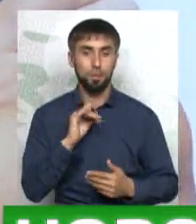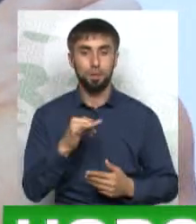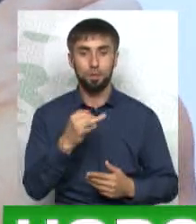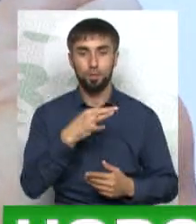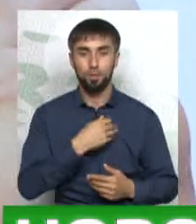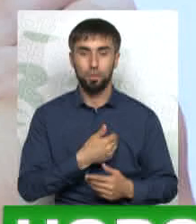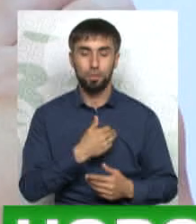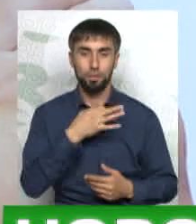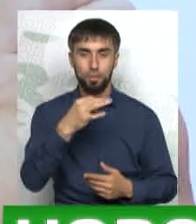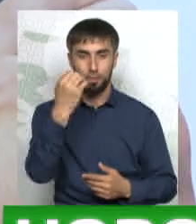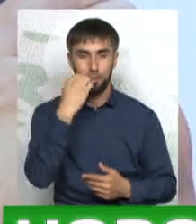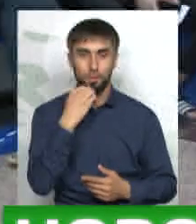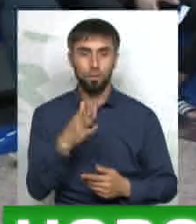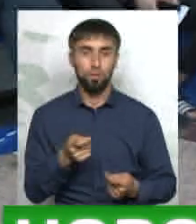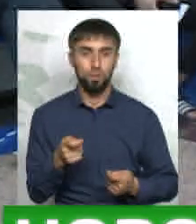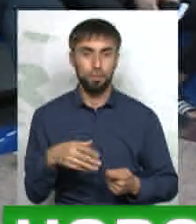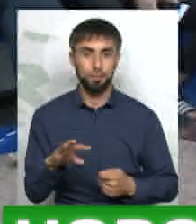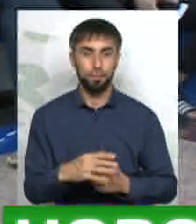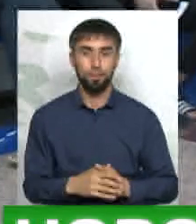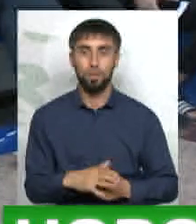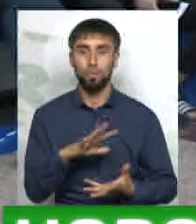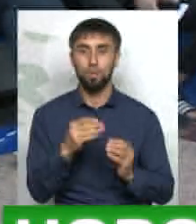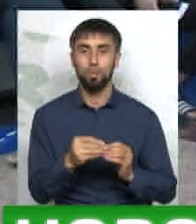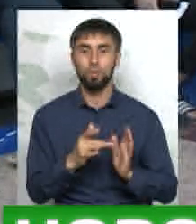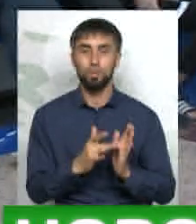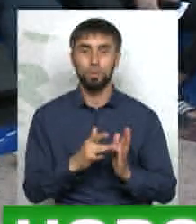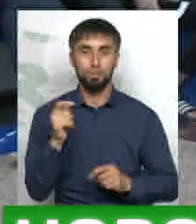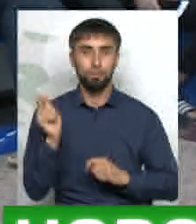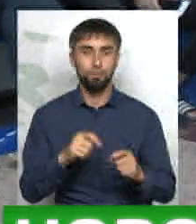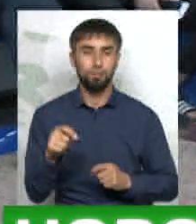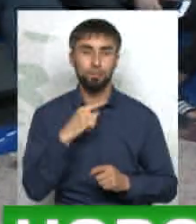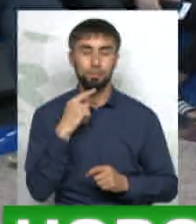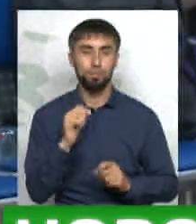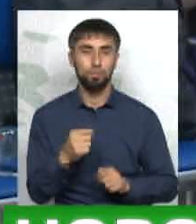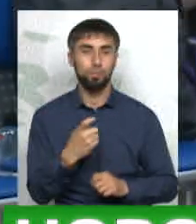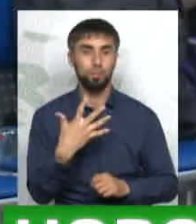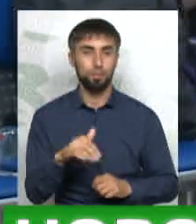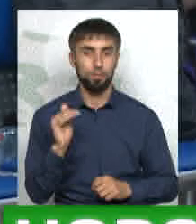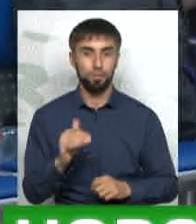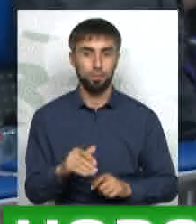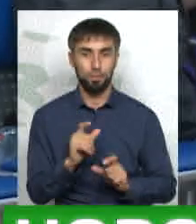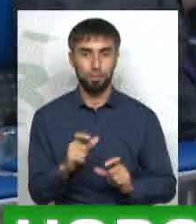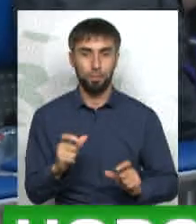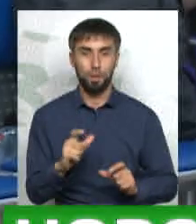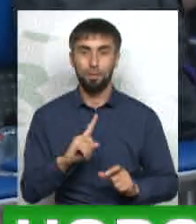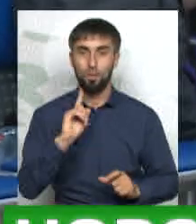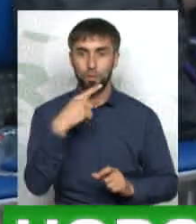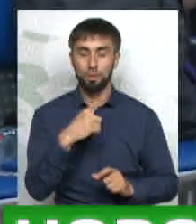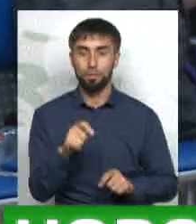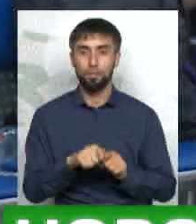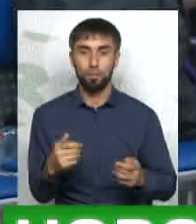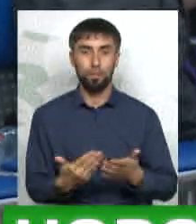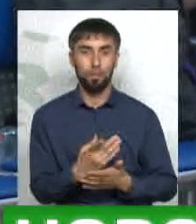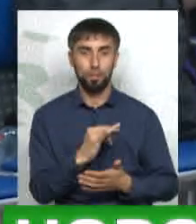и руководство этого всего. Сейчас общий турпоток в Ингушетию составляет более 150 тысяч человек в год. С запуском